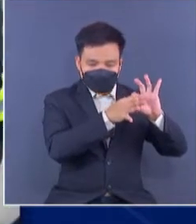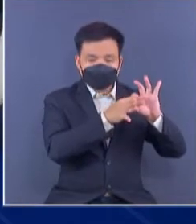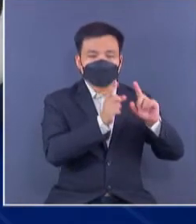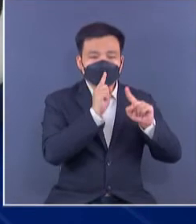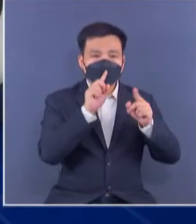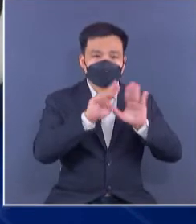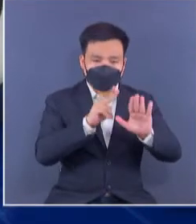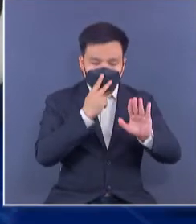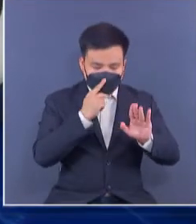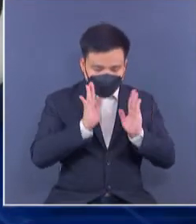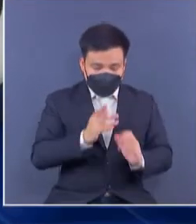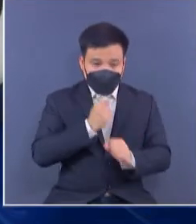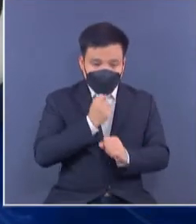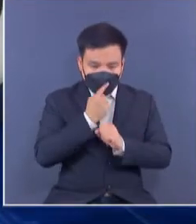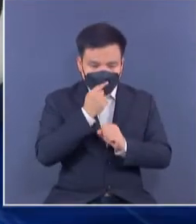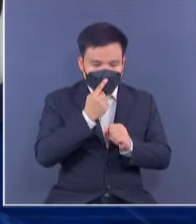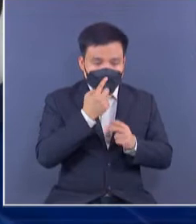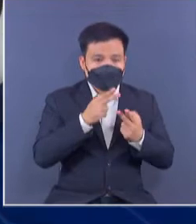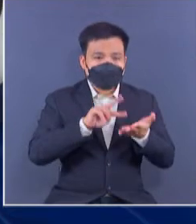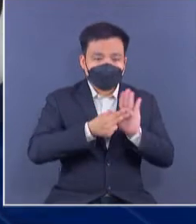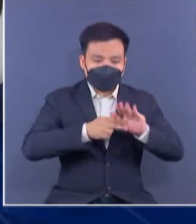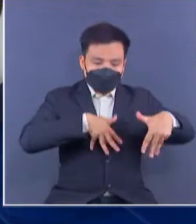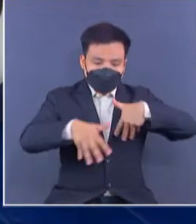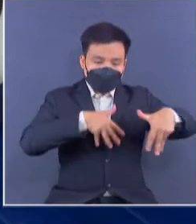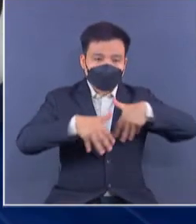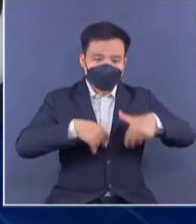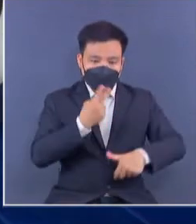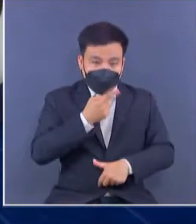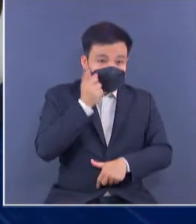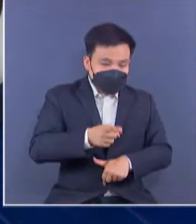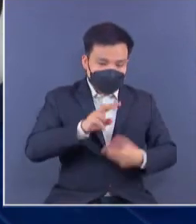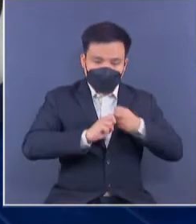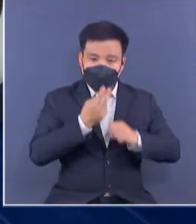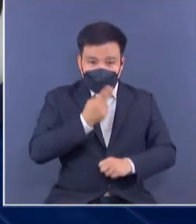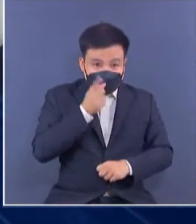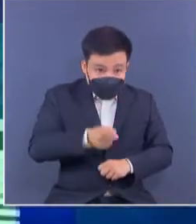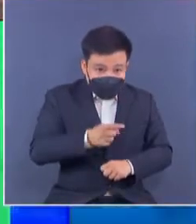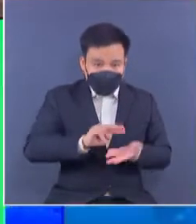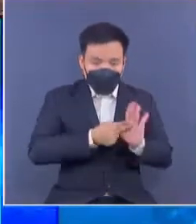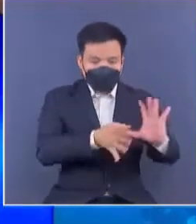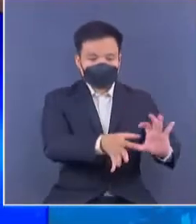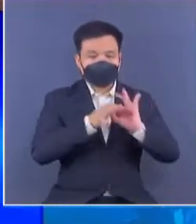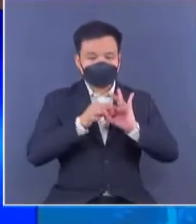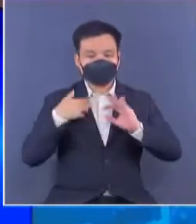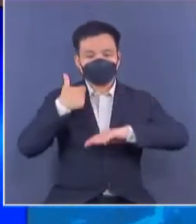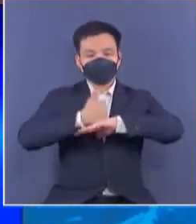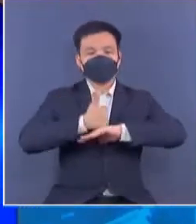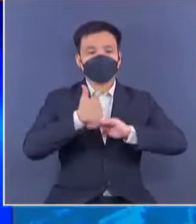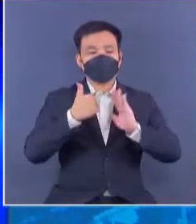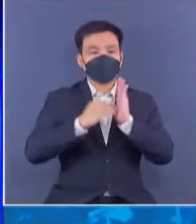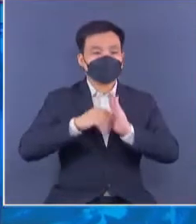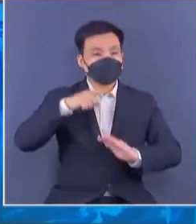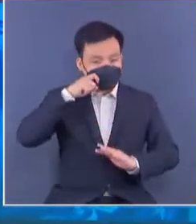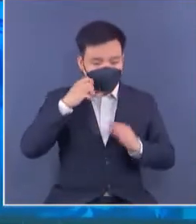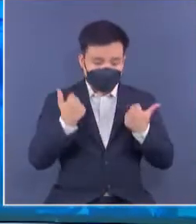ชนเพราะว่ามองเห็นและก็อยู่ใกล้ชิดพื้นที่ใกล้ชิดปัญหามากที่สุดค่ะตอนนี้ผู้ว่าเค้าเองพยายามฝึกพนักงาน